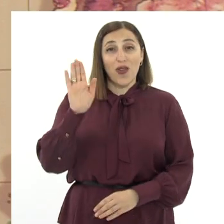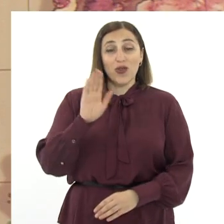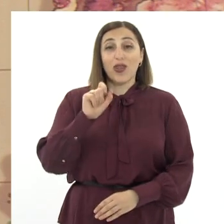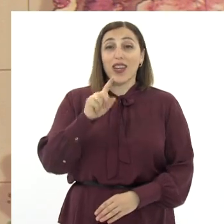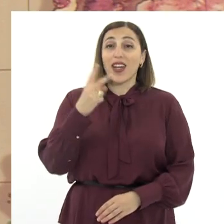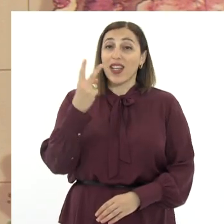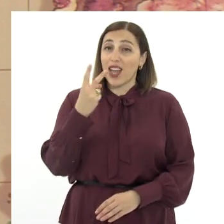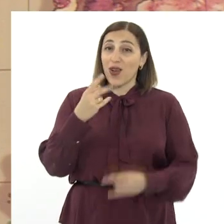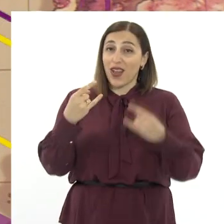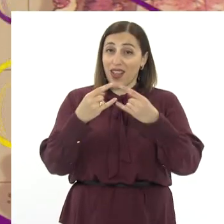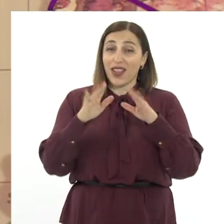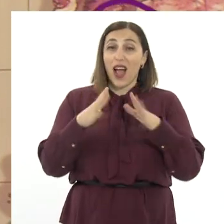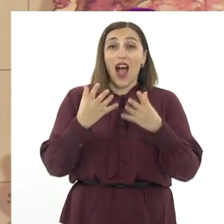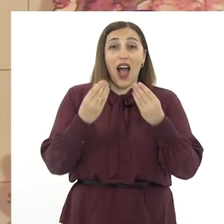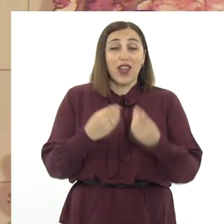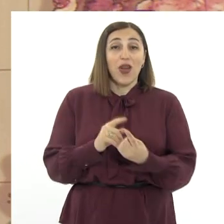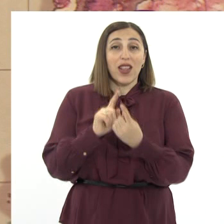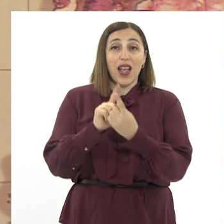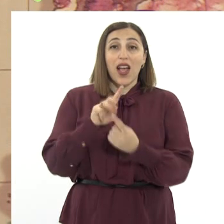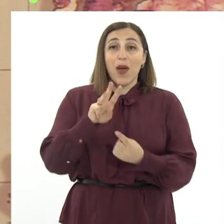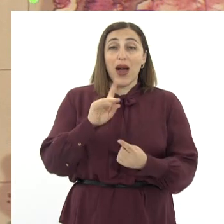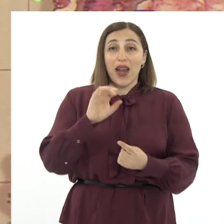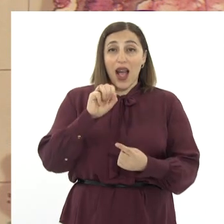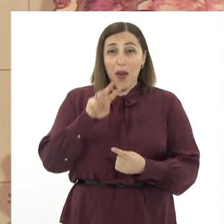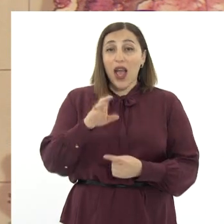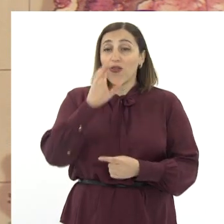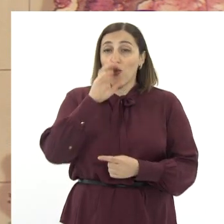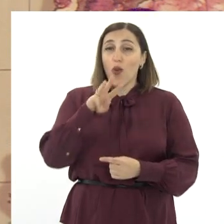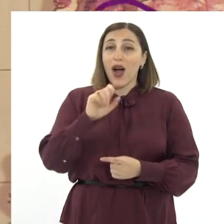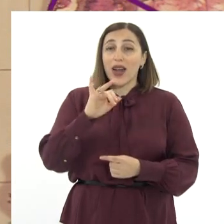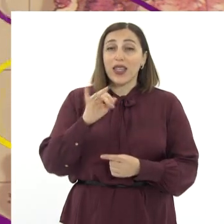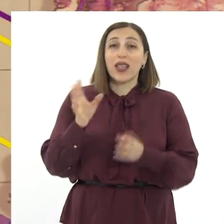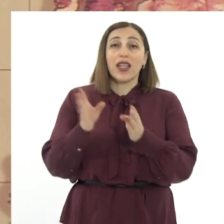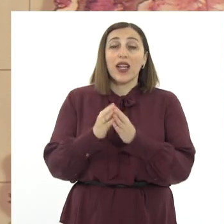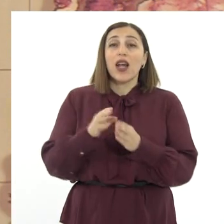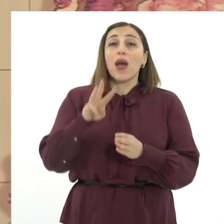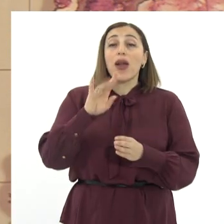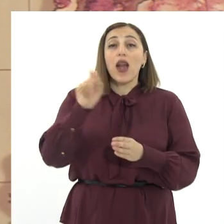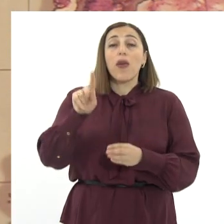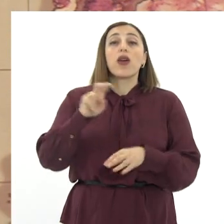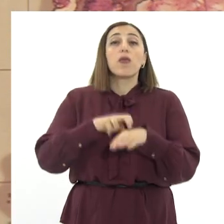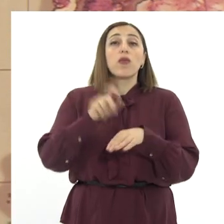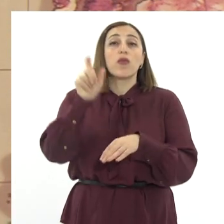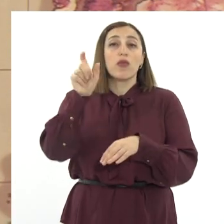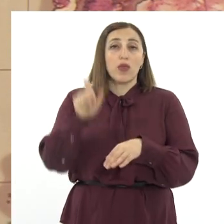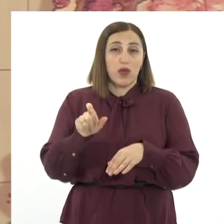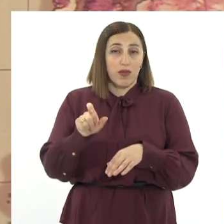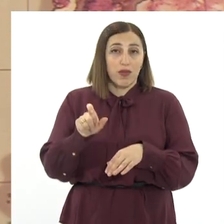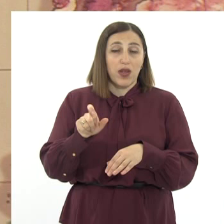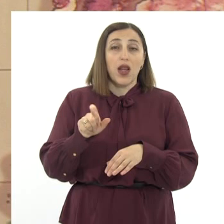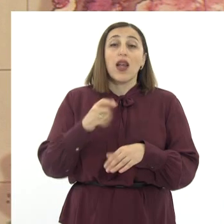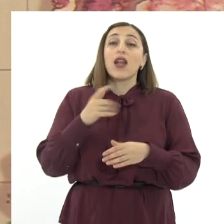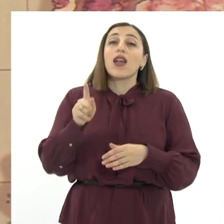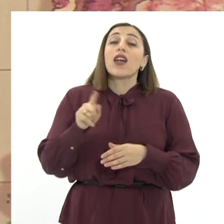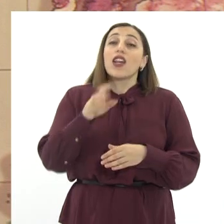Ողջույն։ Հ2-ի տաղավարում այսօր հանդիպել եմ Մարիամի եւ Մարտի հետ։ Մարիամը բուժաշխատող է, դեր զբաղված գրաֆիկով է աշխատում։